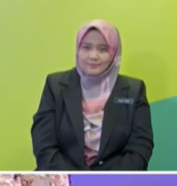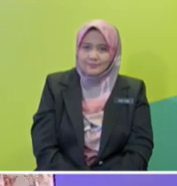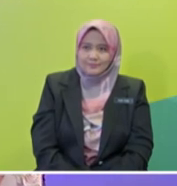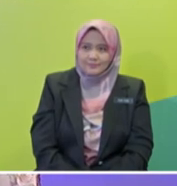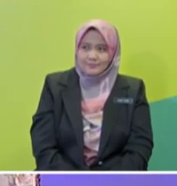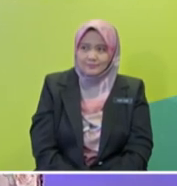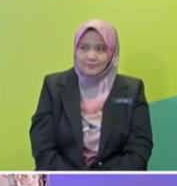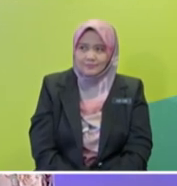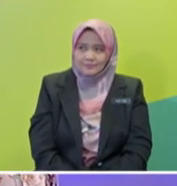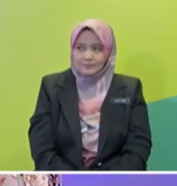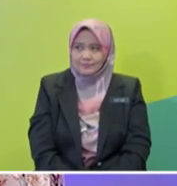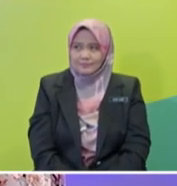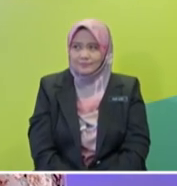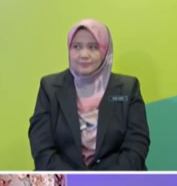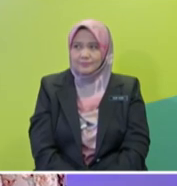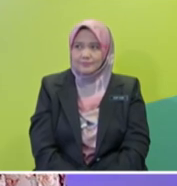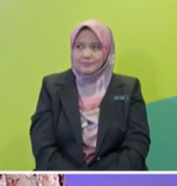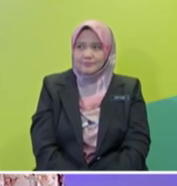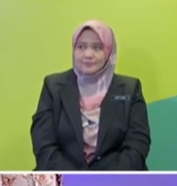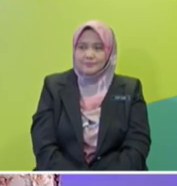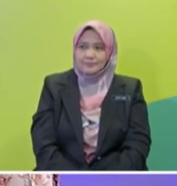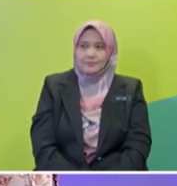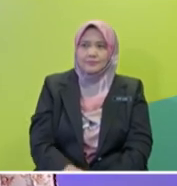untuk soal yang pertama Oke